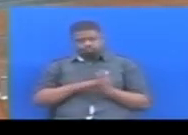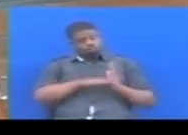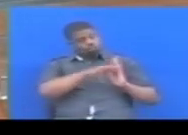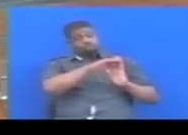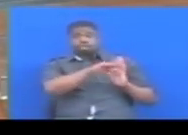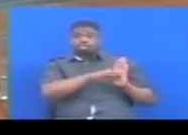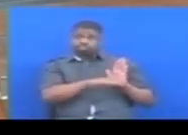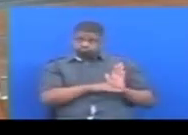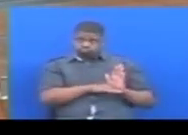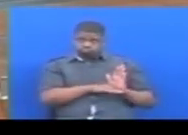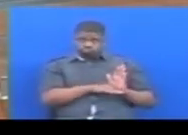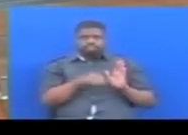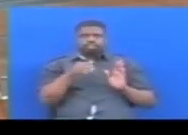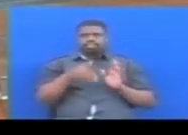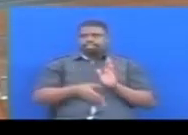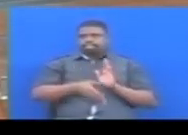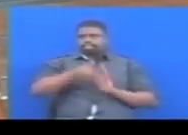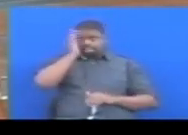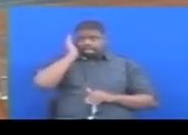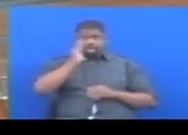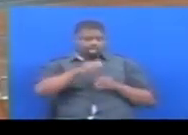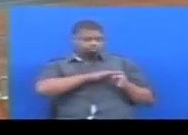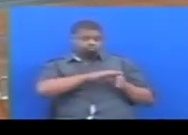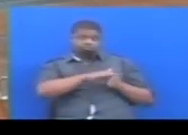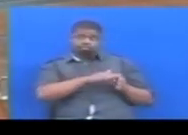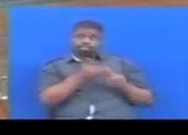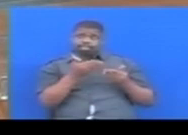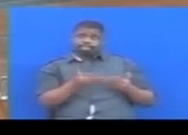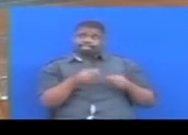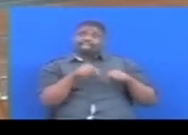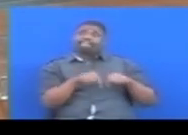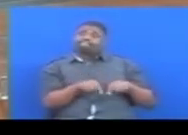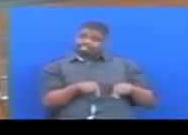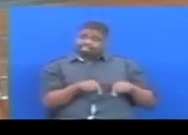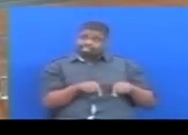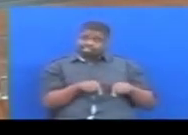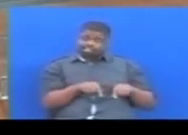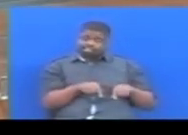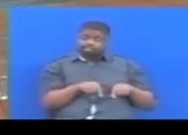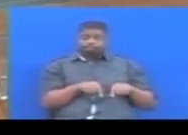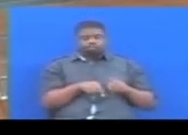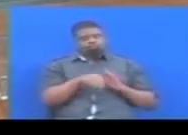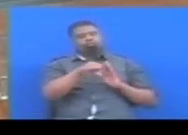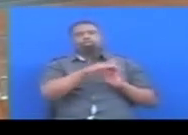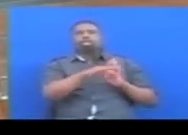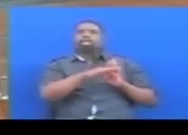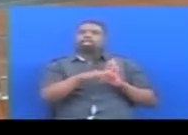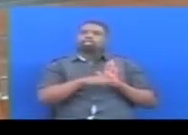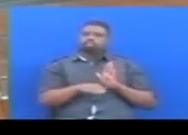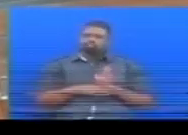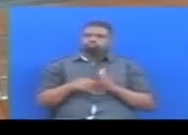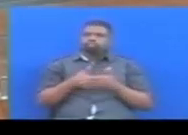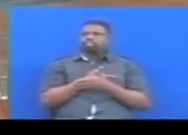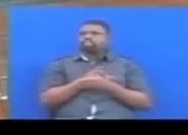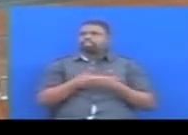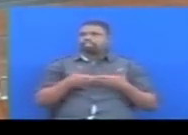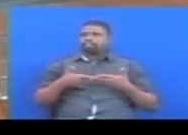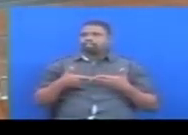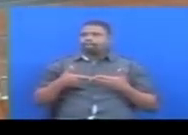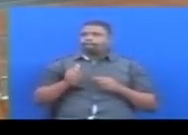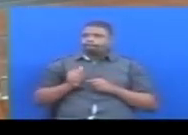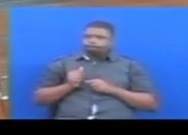tunatumia sasa hivi katika usambazaji wa dawa, vitendanishi na vifaa tiba ni utaratibu ambao unaitwa pull